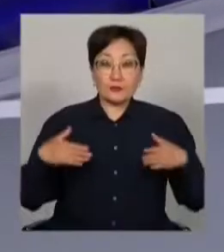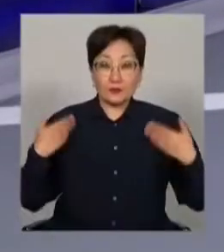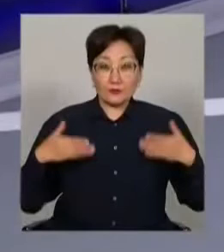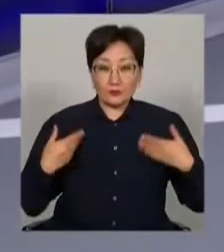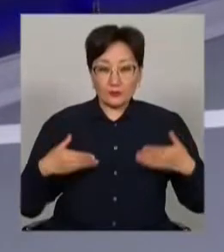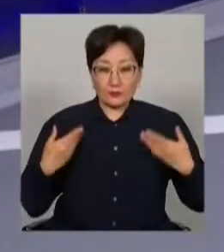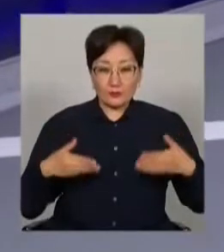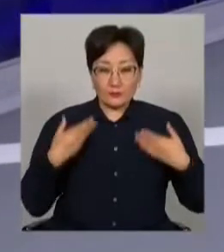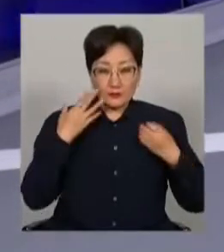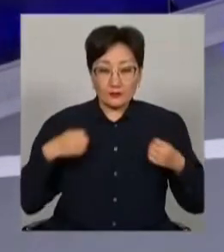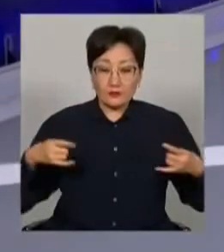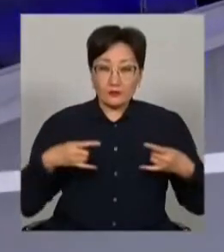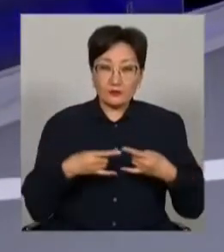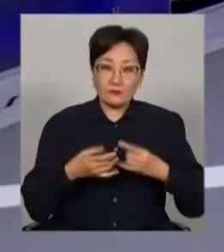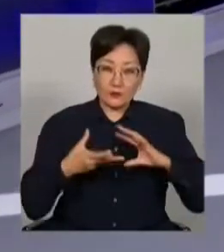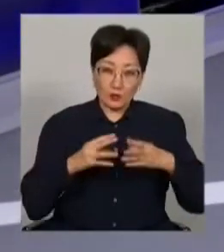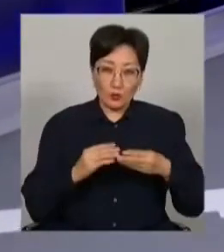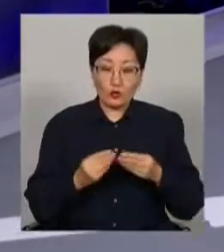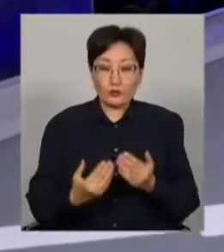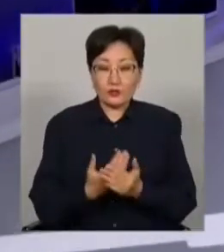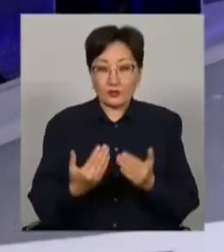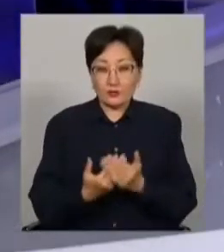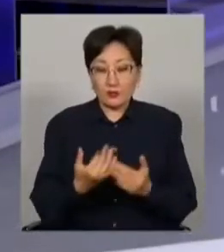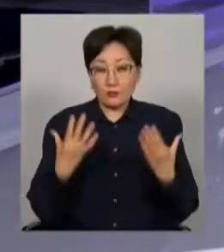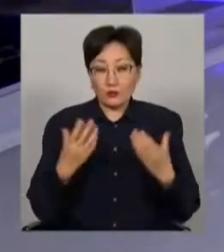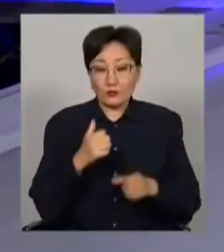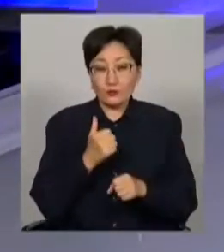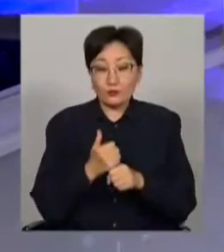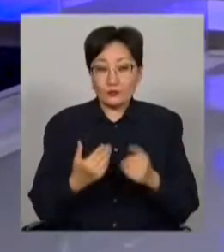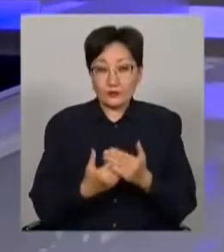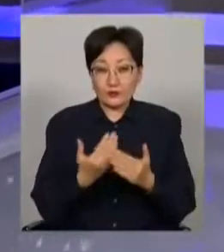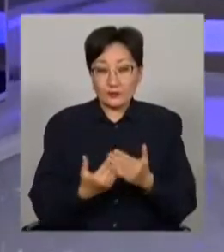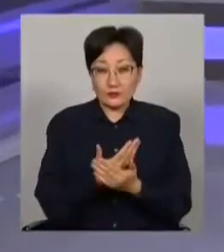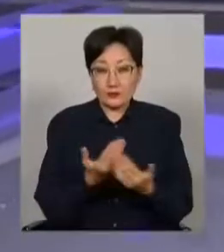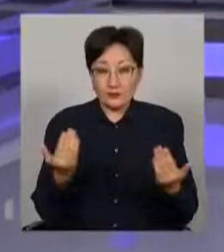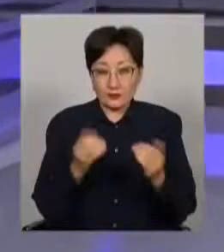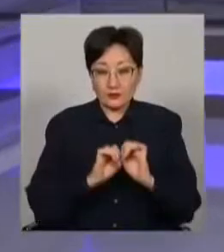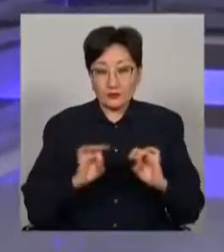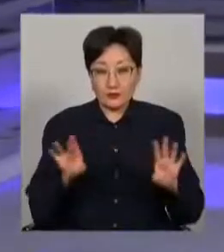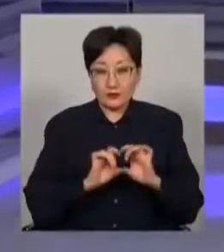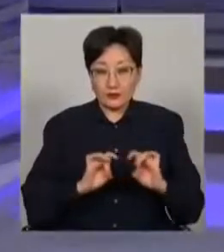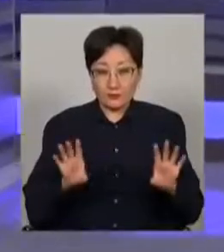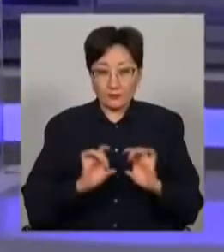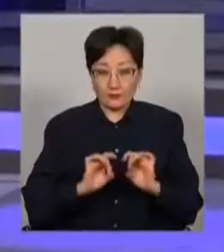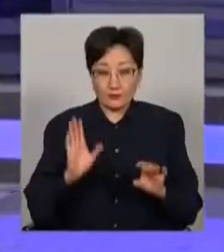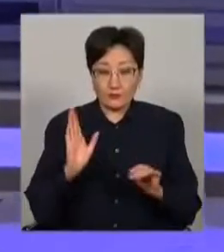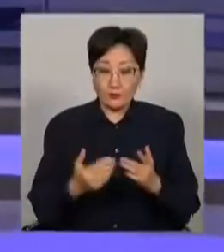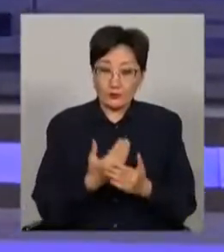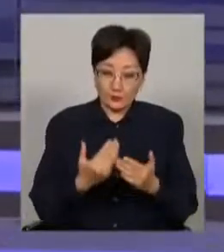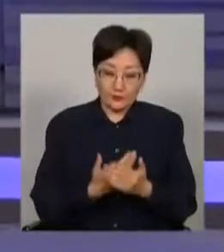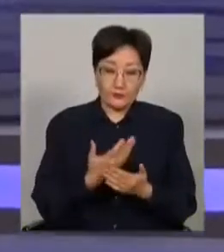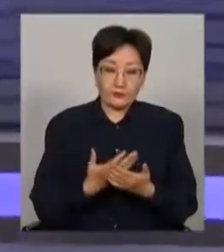Армысыздар, қадырлы көрермен, Алматы арнасының тікелей эфирінде қорытынды жаңалықтар студияда мен Аяулым Тілжігіт және әркесім Бұлбұл Қалнырқызы.